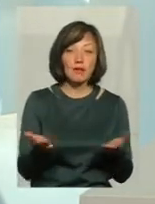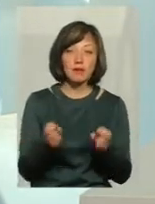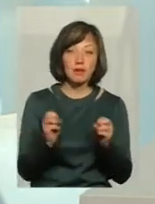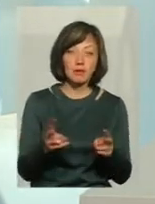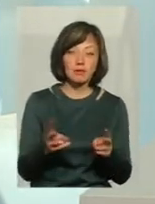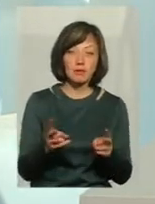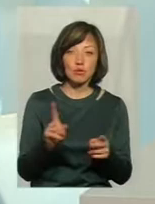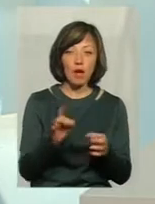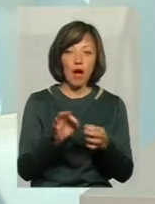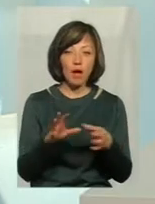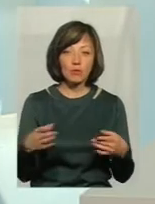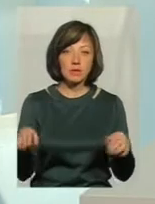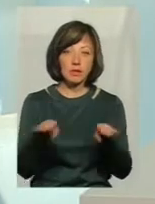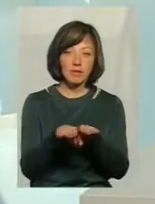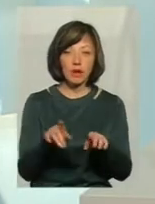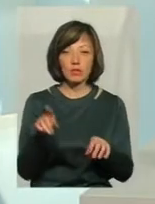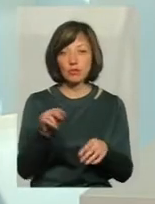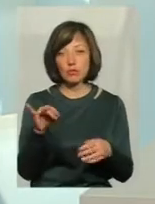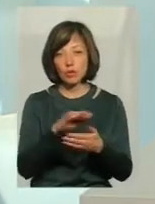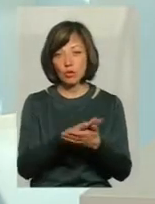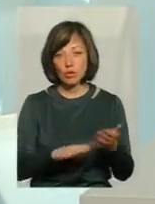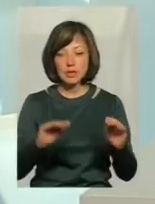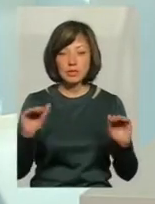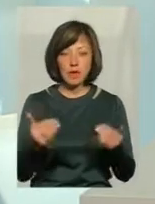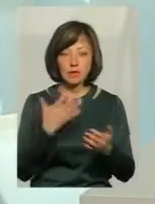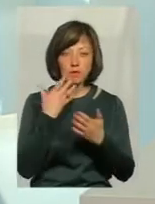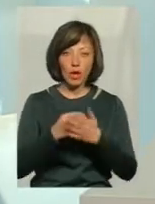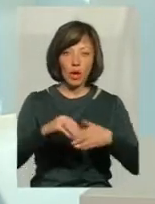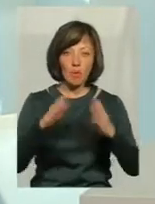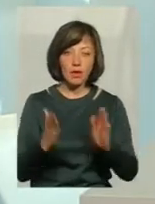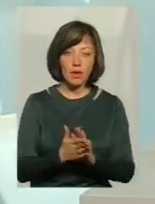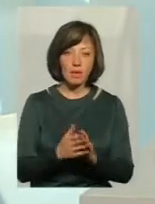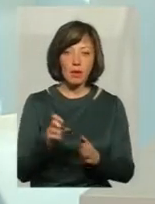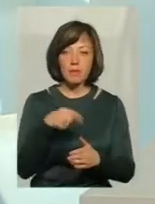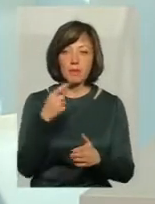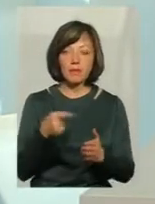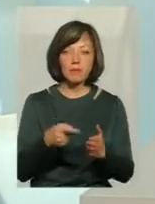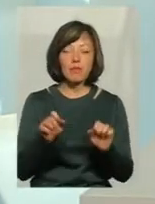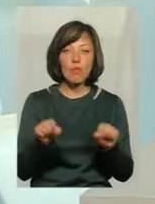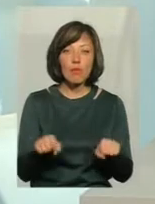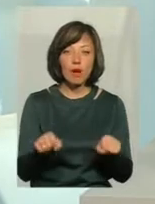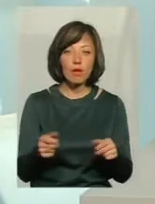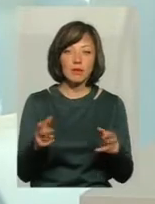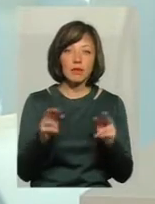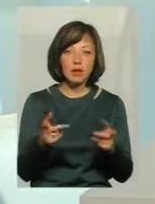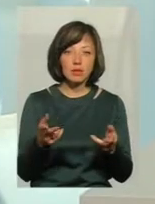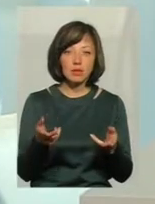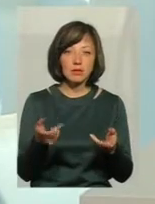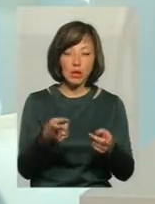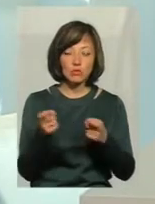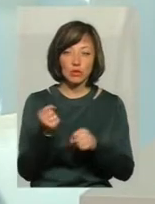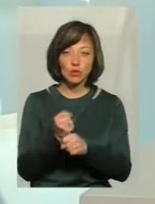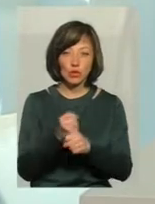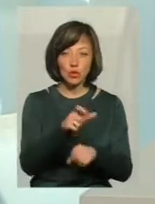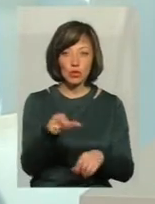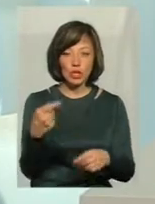чи атомна закривається, чи вона продовжує, чи вона зменшує свої об'єми, то принаймні буде змога якимось чином залучити людей до роботи,